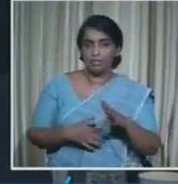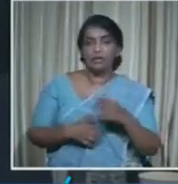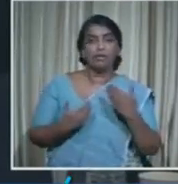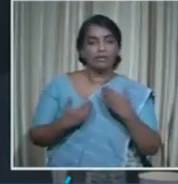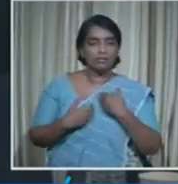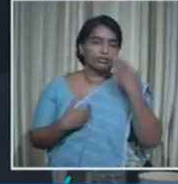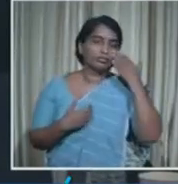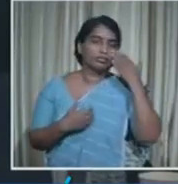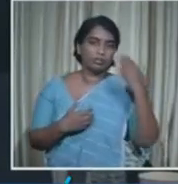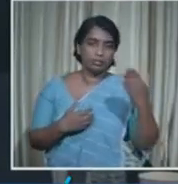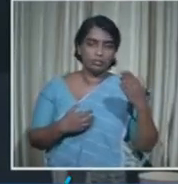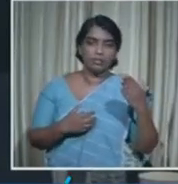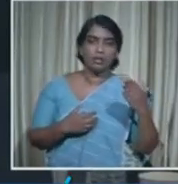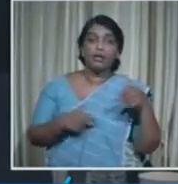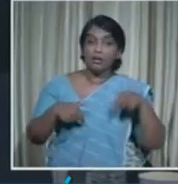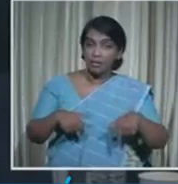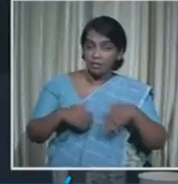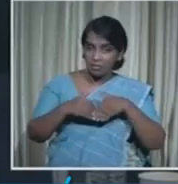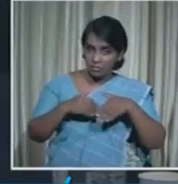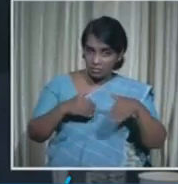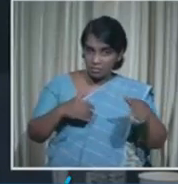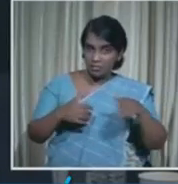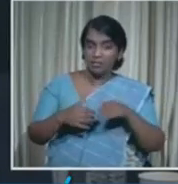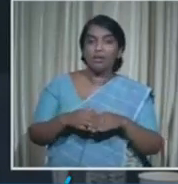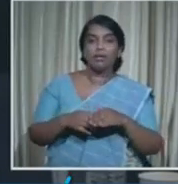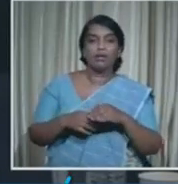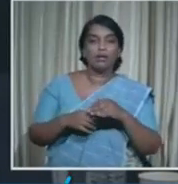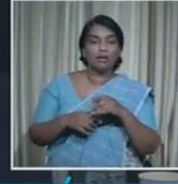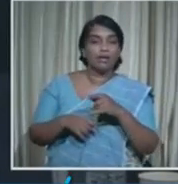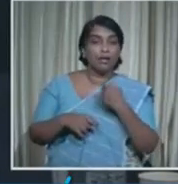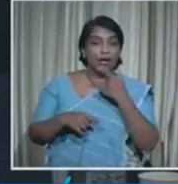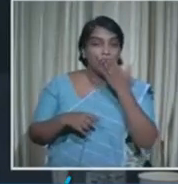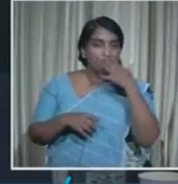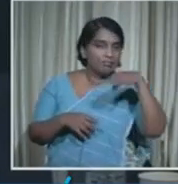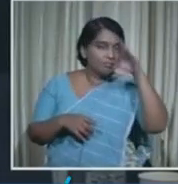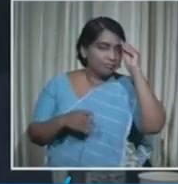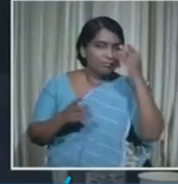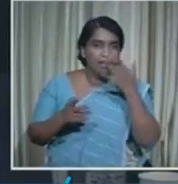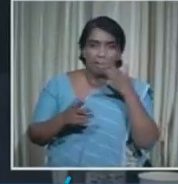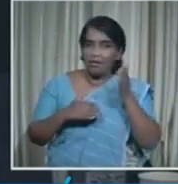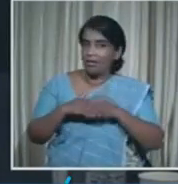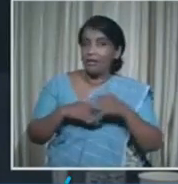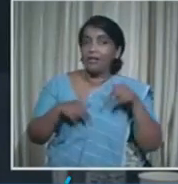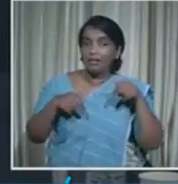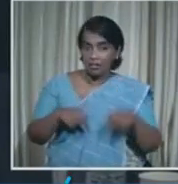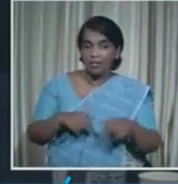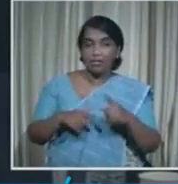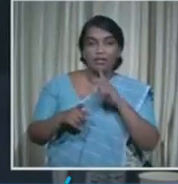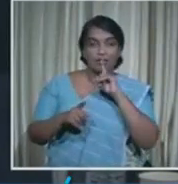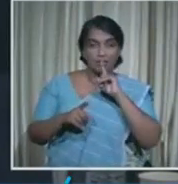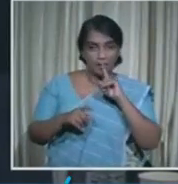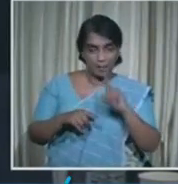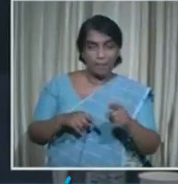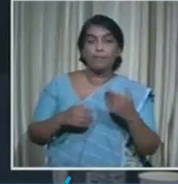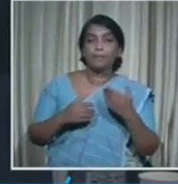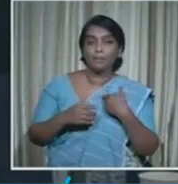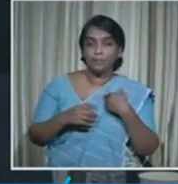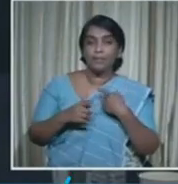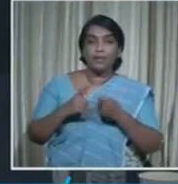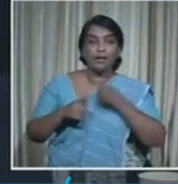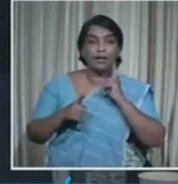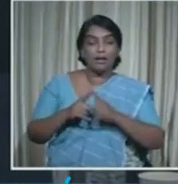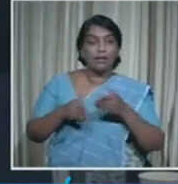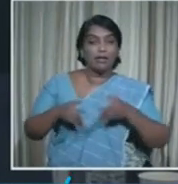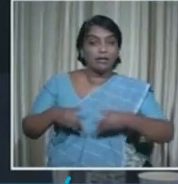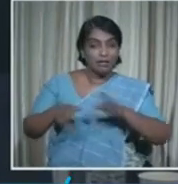දකිනවා මේ වෙනකොටත් ආම පාඩම් ඉගෙනගෙන නැහැ මේ වෙනකොටත් පැමිණිලි තියෙනවා මධ්‍යම අධිවේගයෙන් ඩොලර්